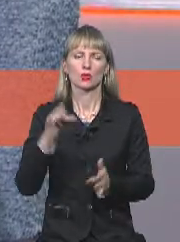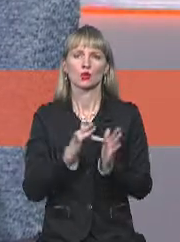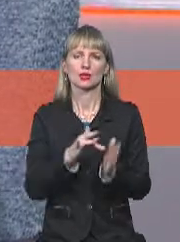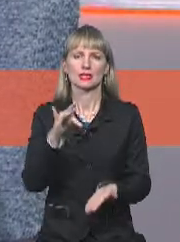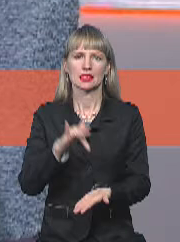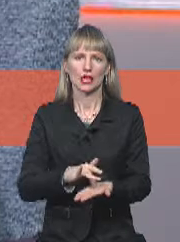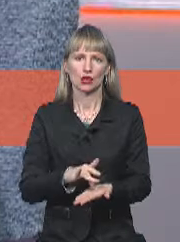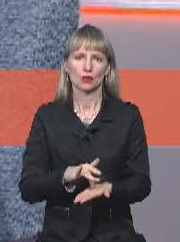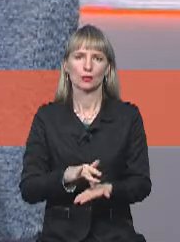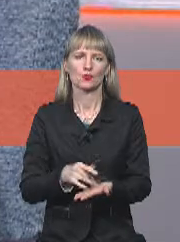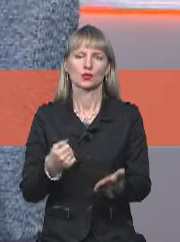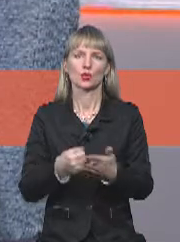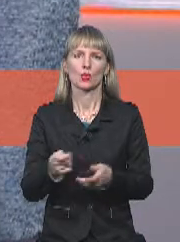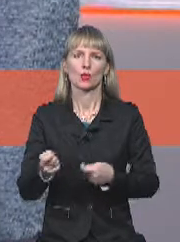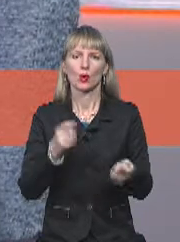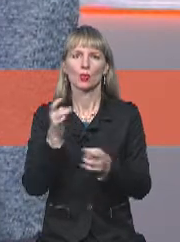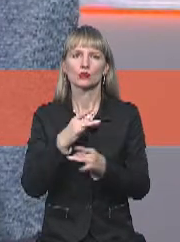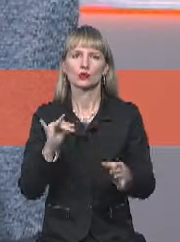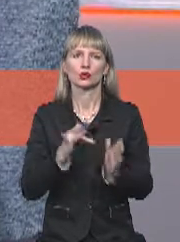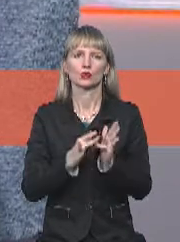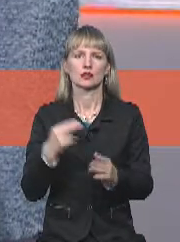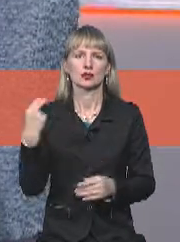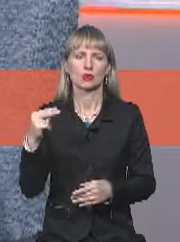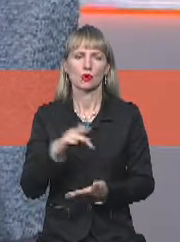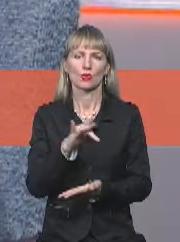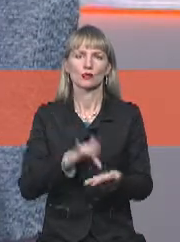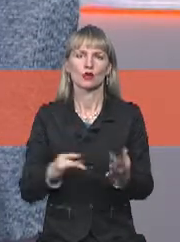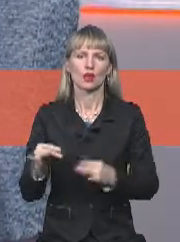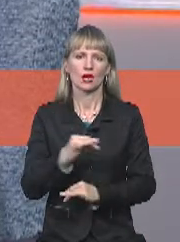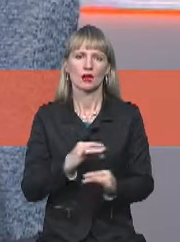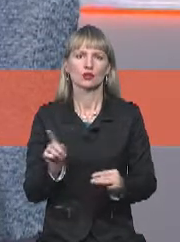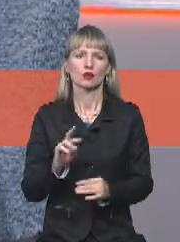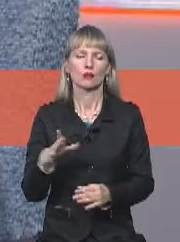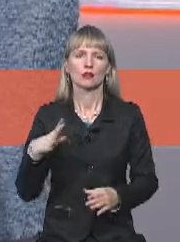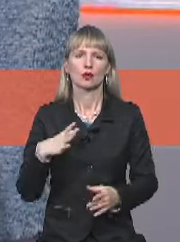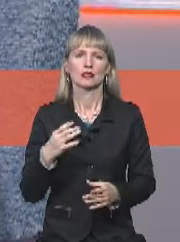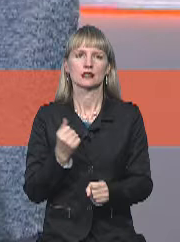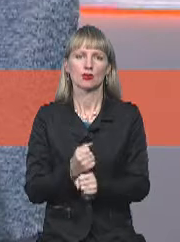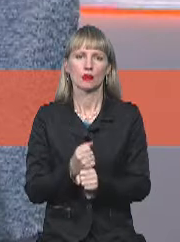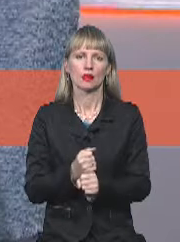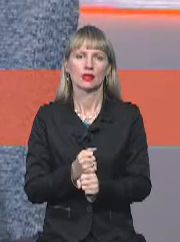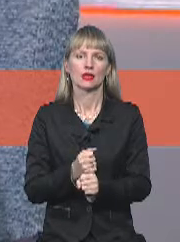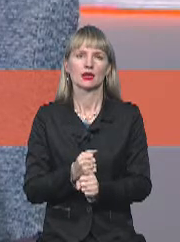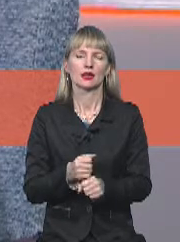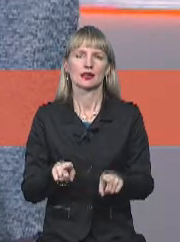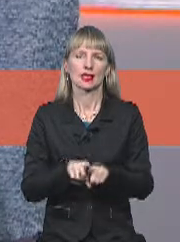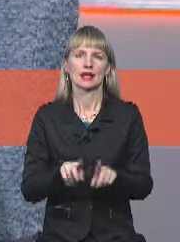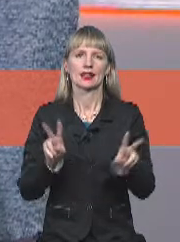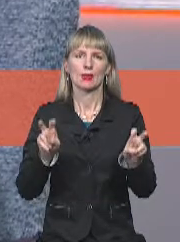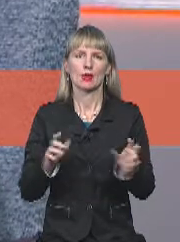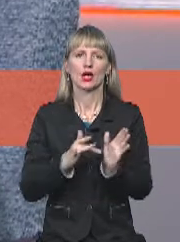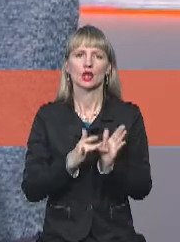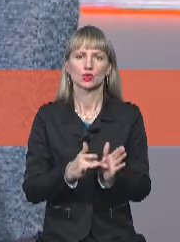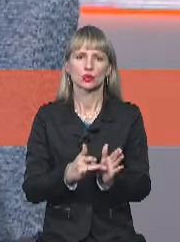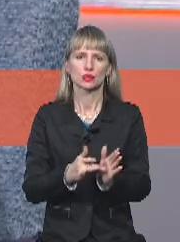туристичного центру, до управління культури і туризму Запорізької міської ради, щоб були організовані відповідні тематичні